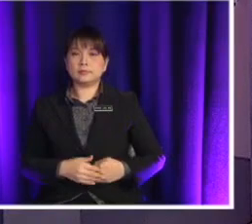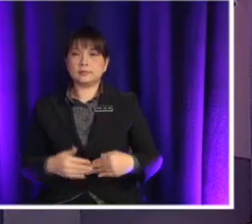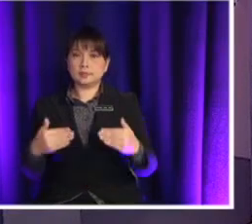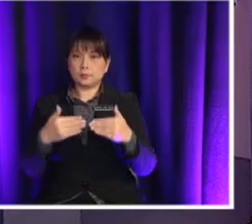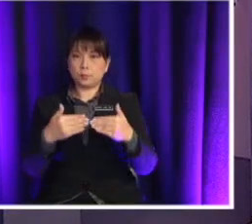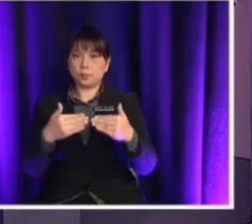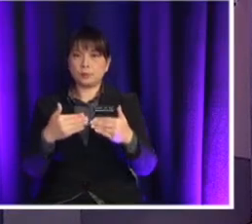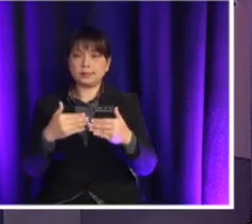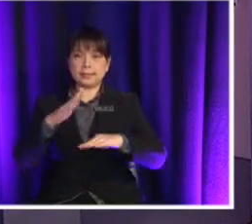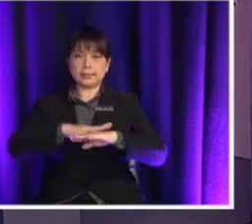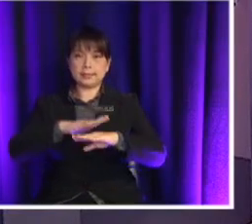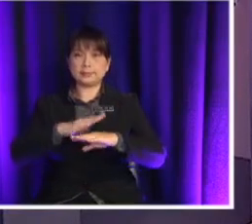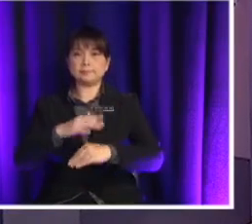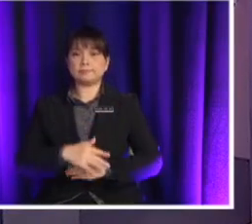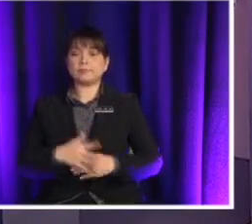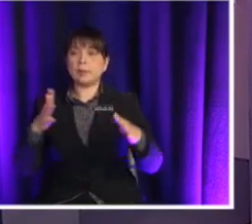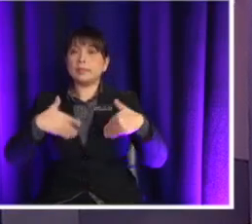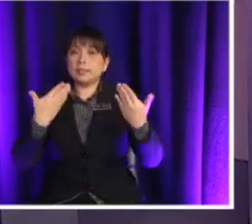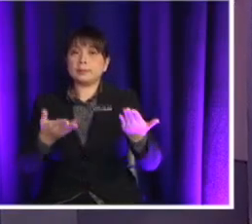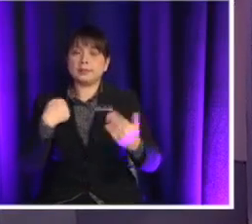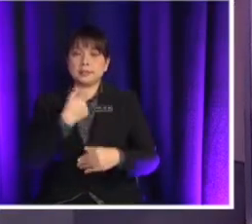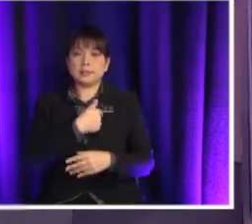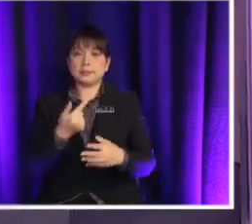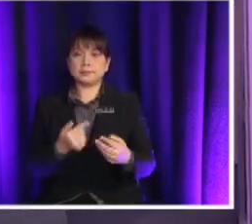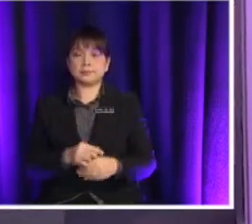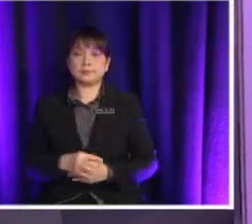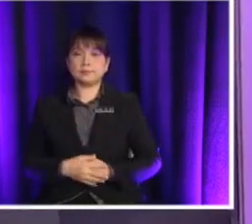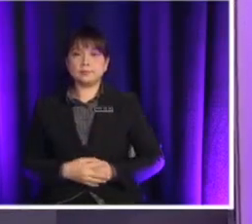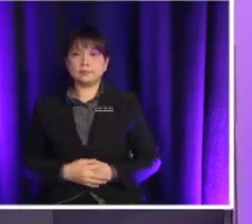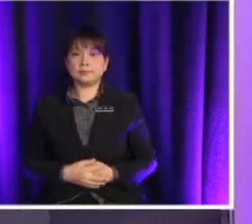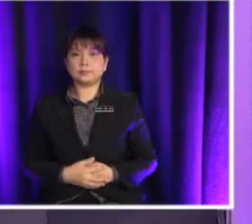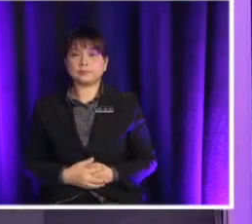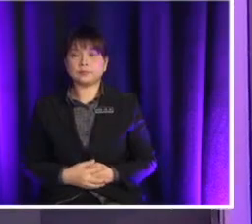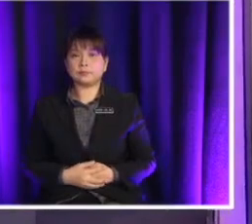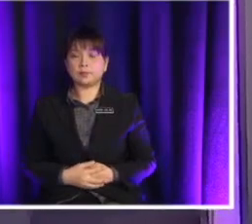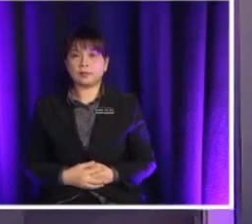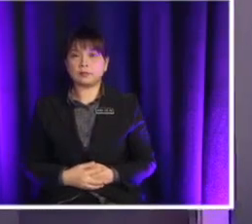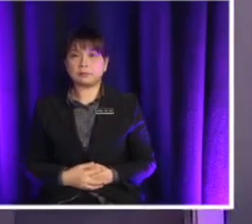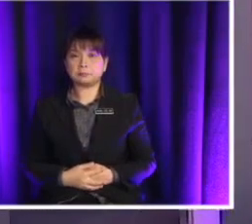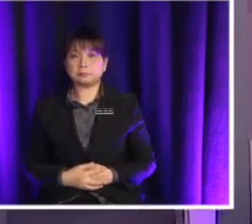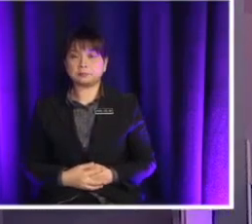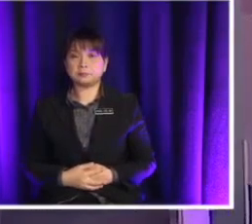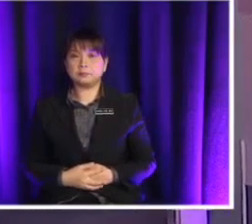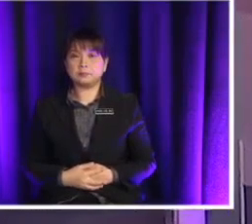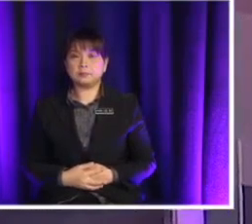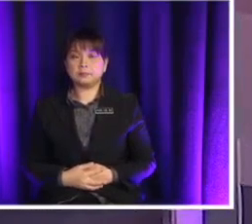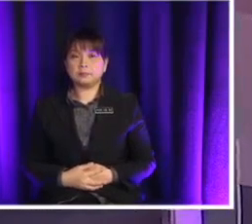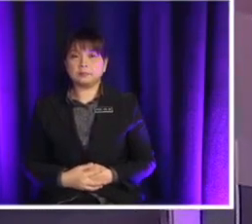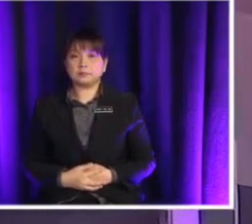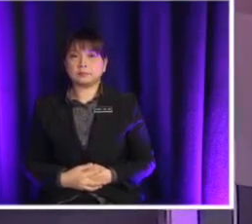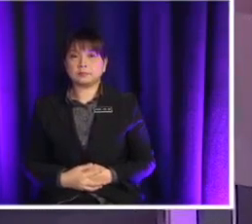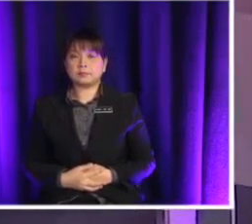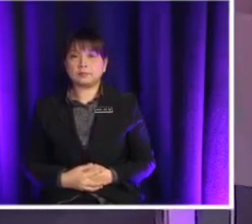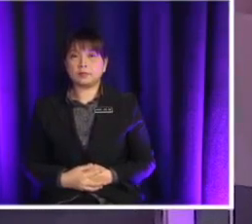Okey. So tadi bagaimana kita nak yang seterusnya kita tengok tadi. Okey, sebelum kita menyambung di